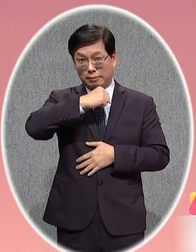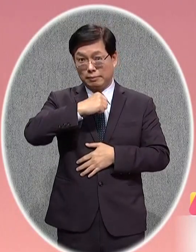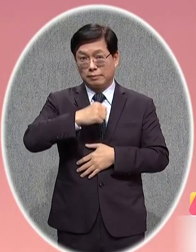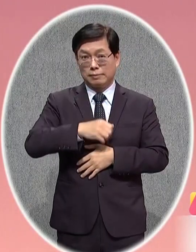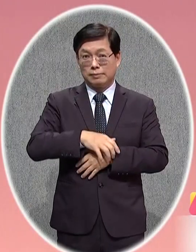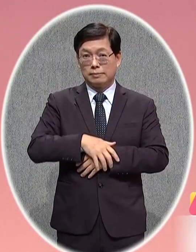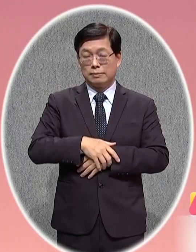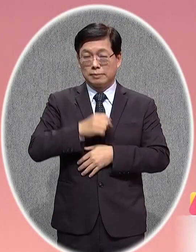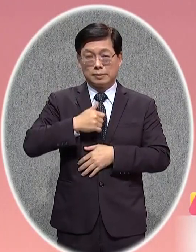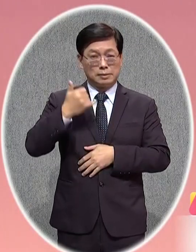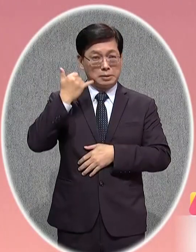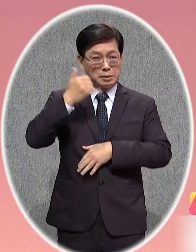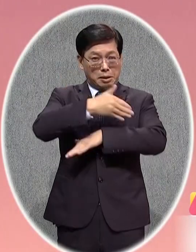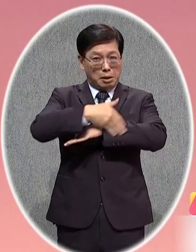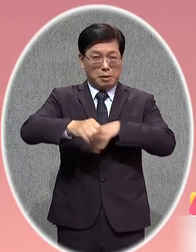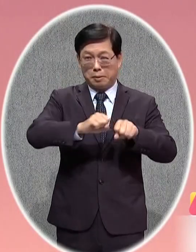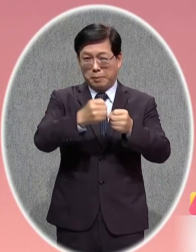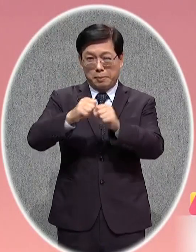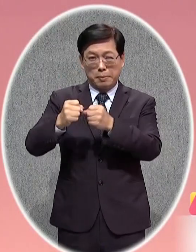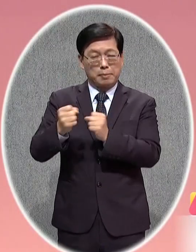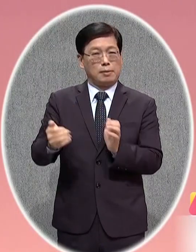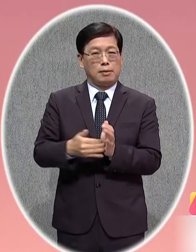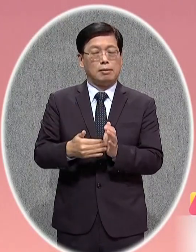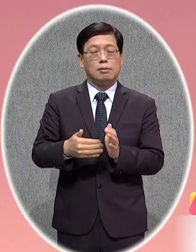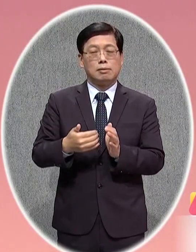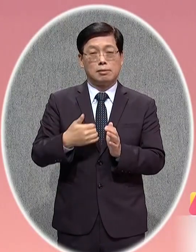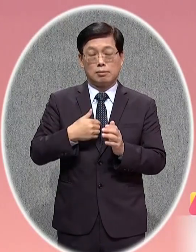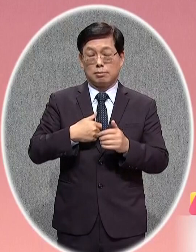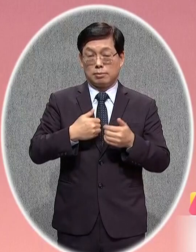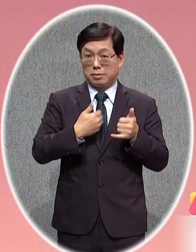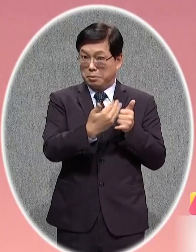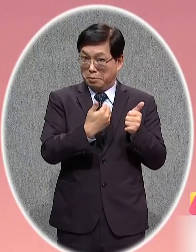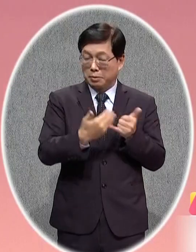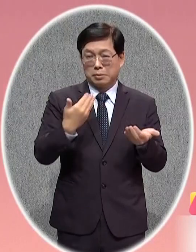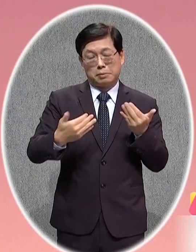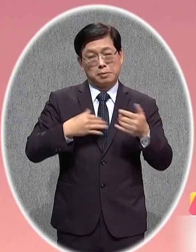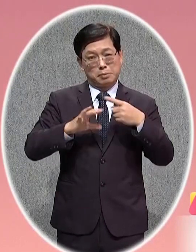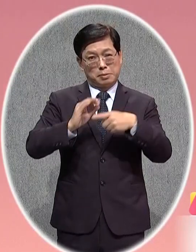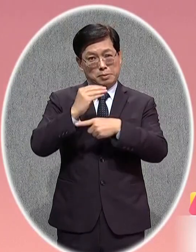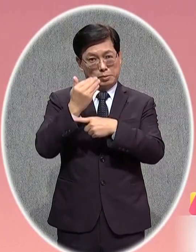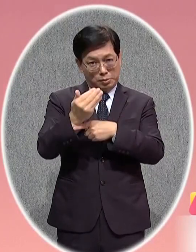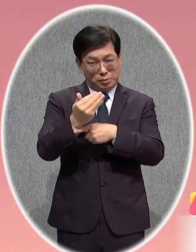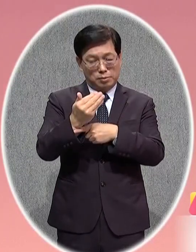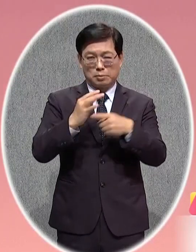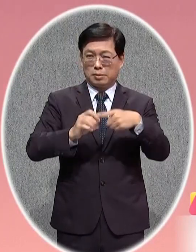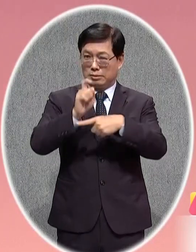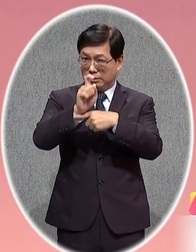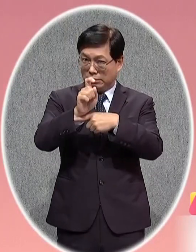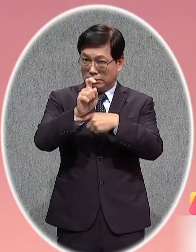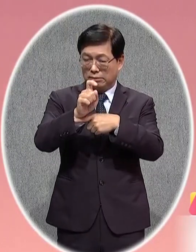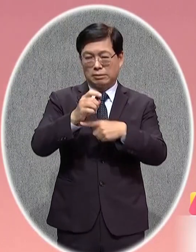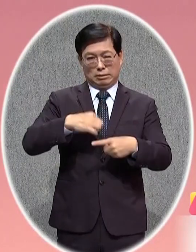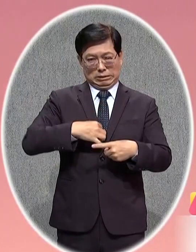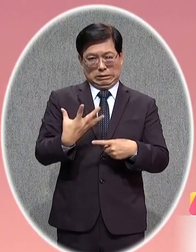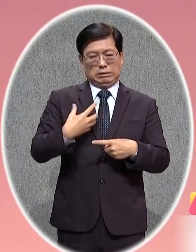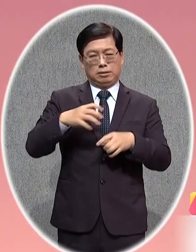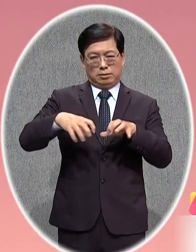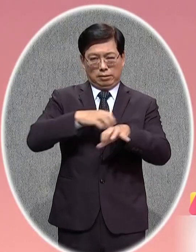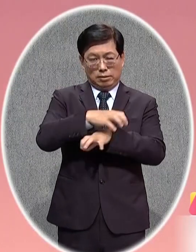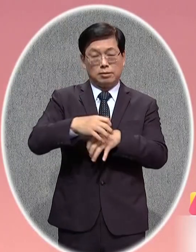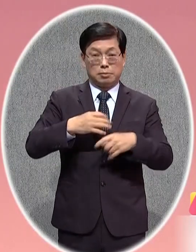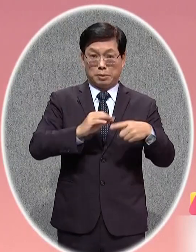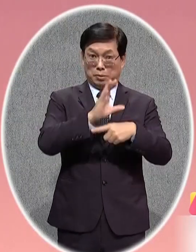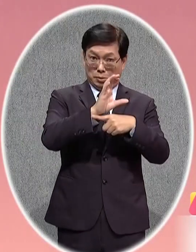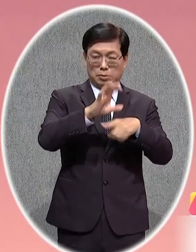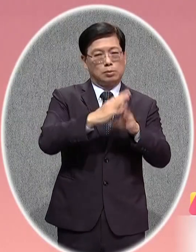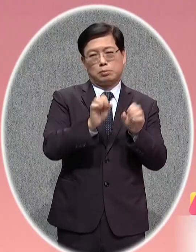的海岸线破坏殆尽，我们西海岸只剩下9%、10%的自然海岸，